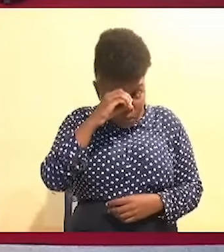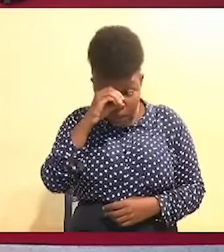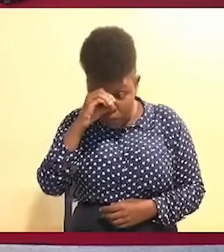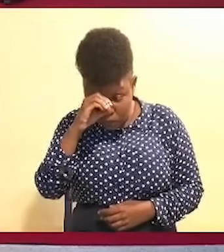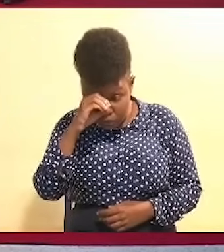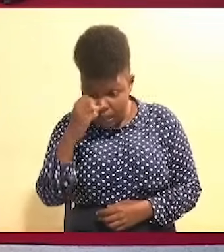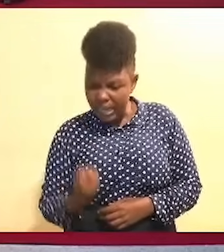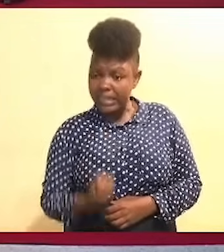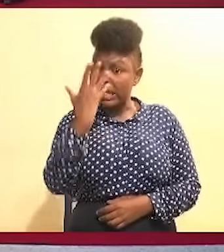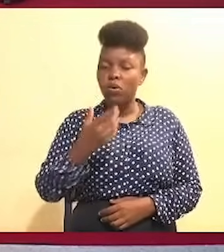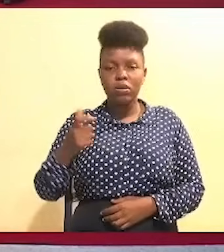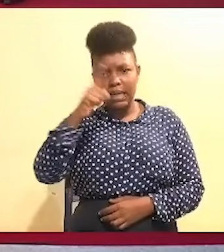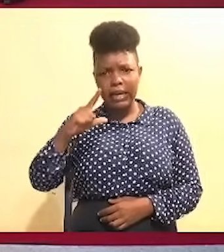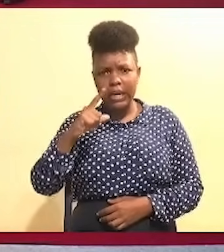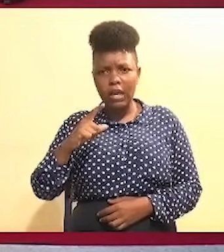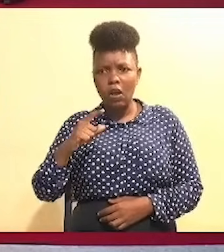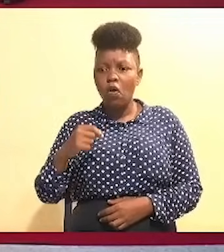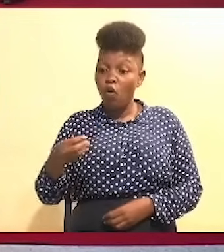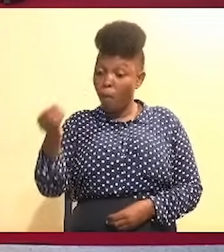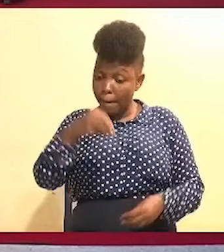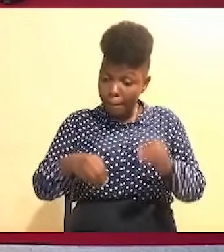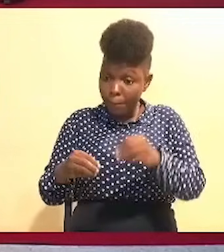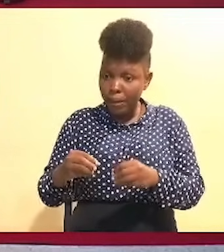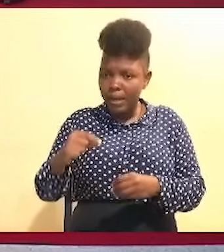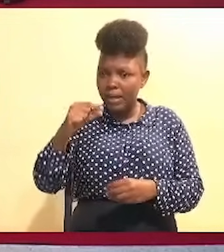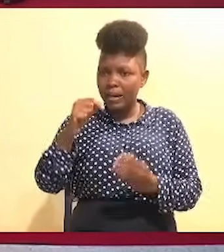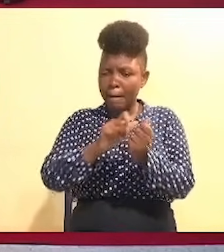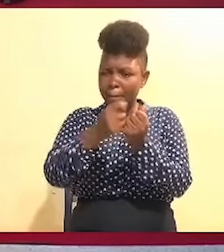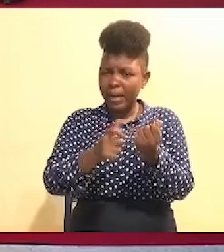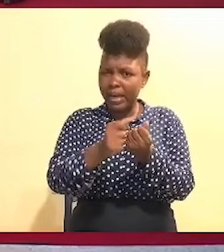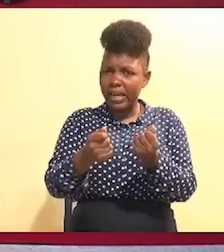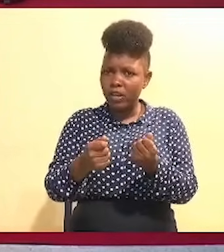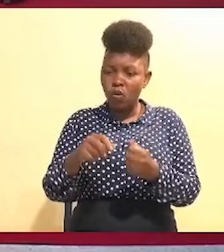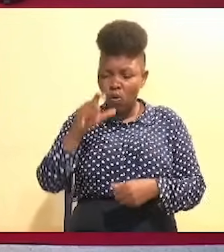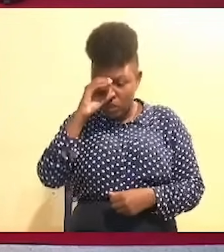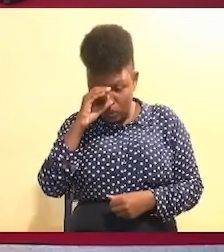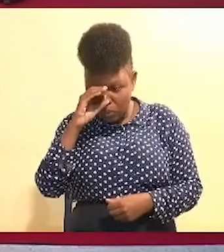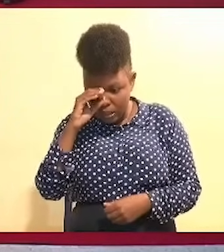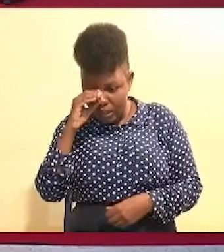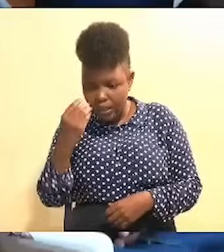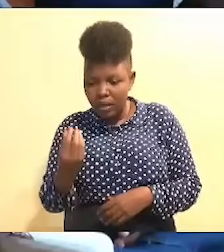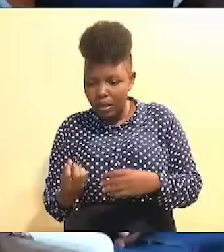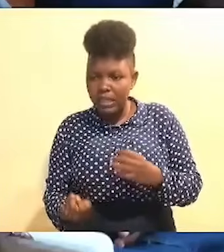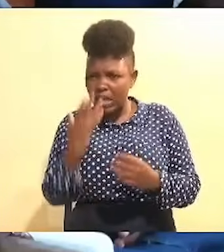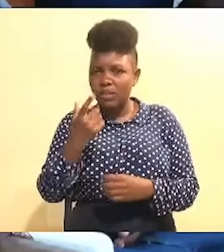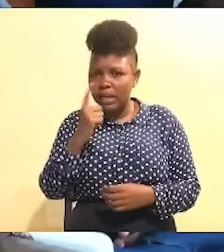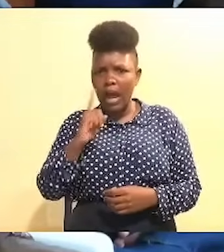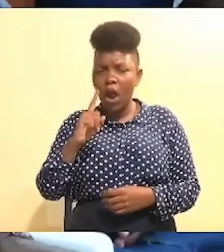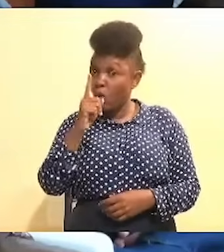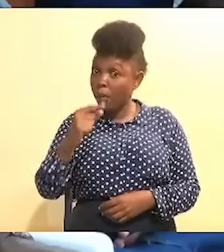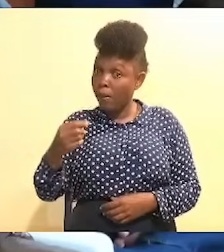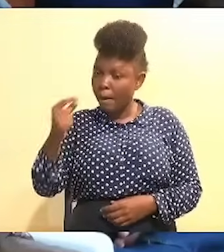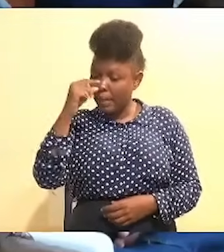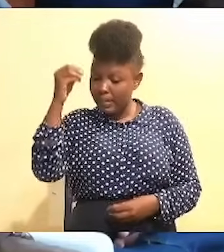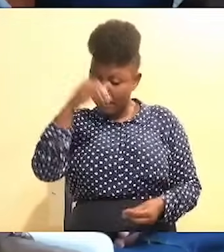Umepanda mahindi kila saa unaenda unachungulia. Panda mbegu, Mungu anajua ataotesha kwa wakati gani. Wewe endelea kutenda mema